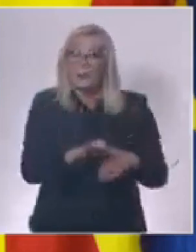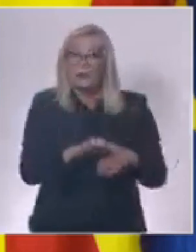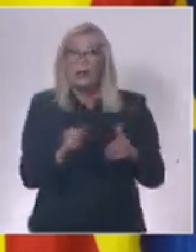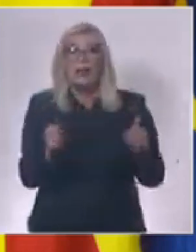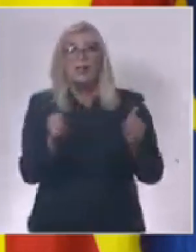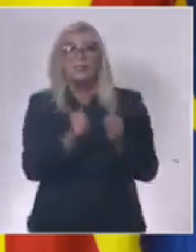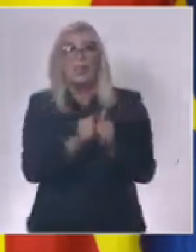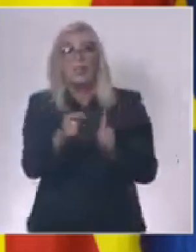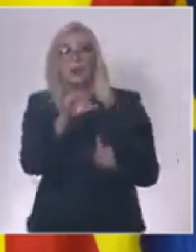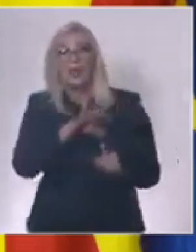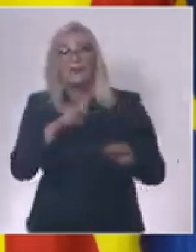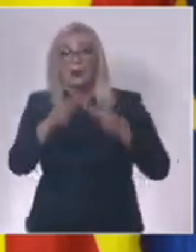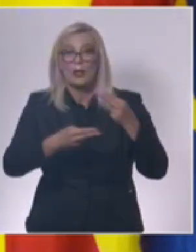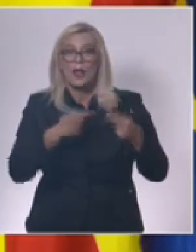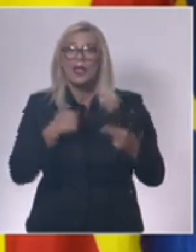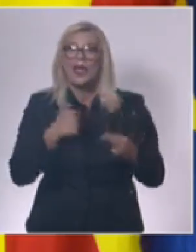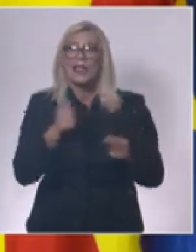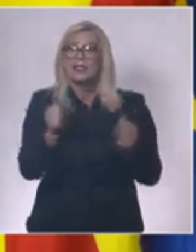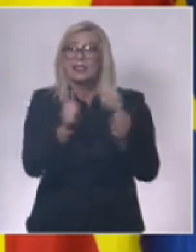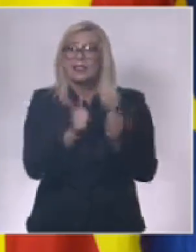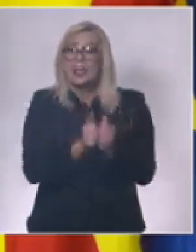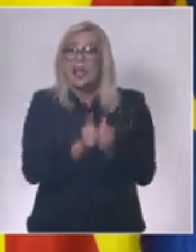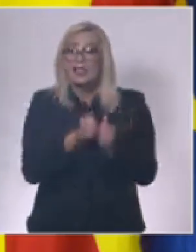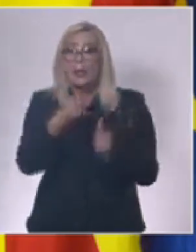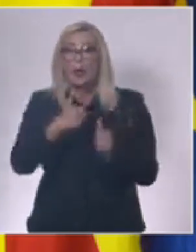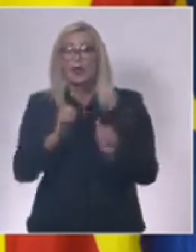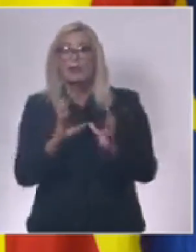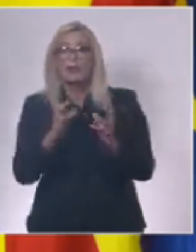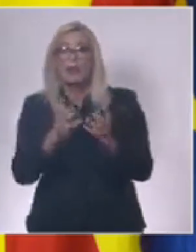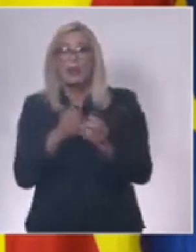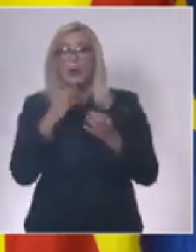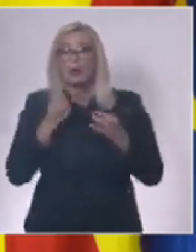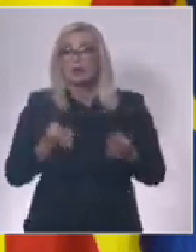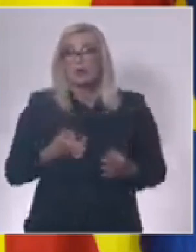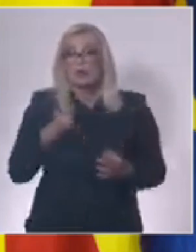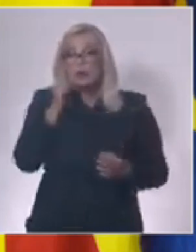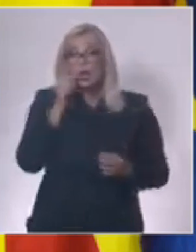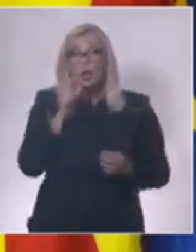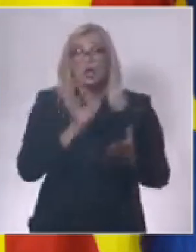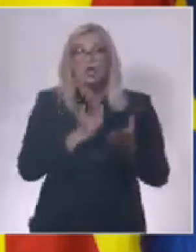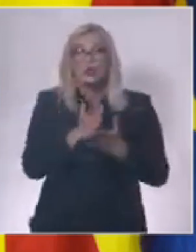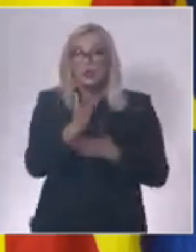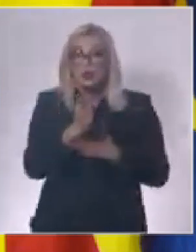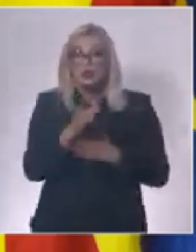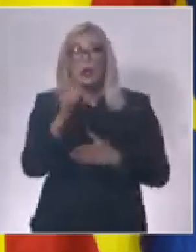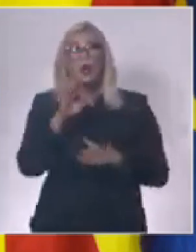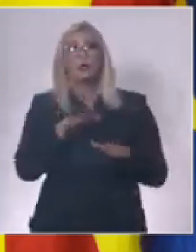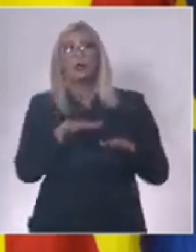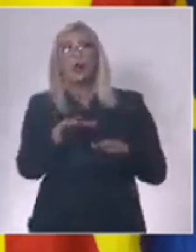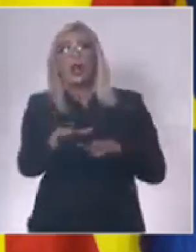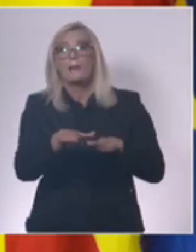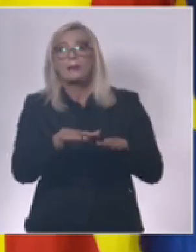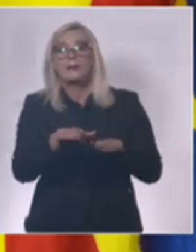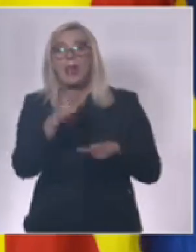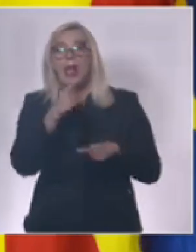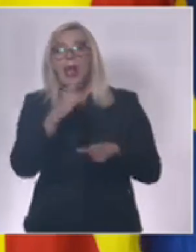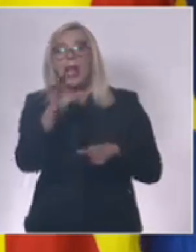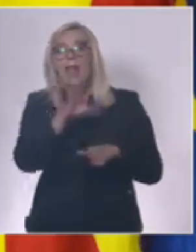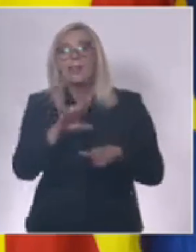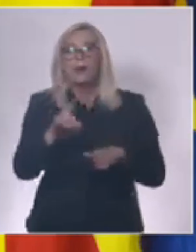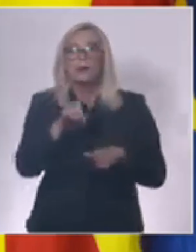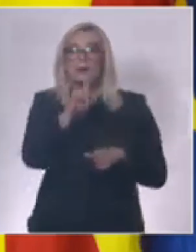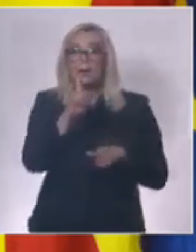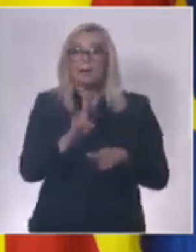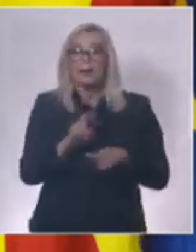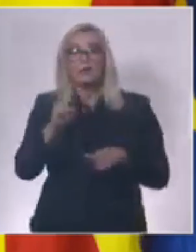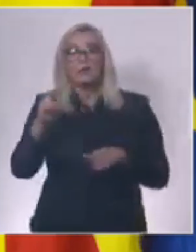Европската комисија, јас заедно со тимот од стручните служби во Министерството за европски прашања, Министерството за финансии и сите надлежни